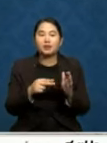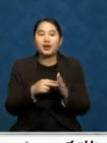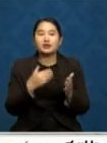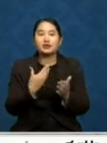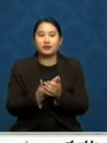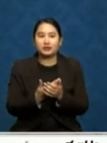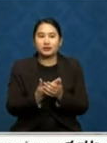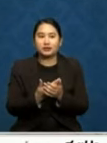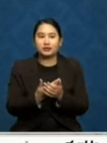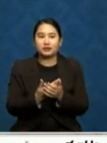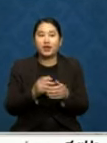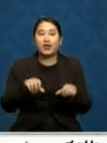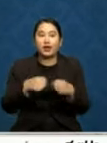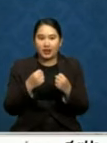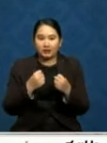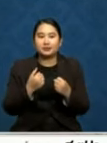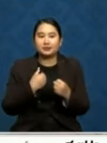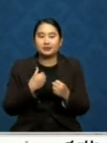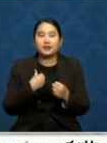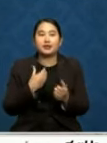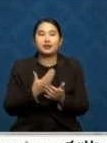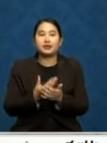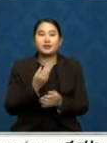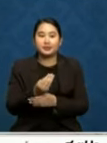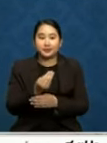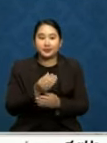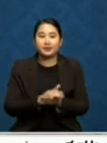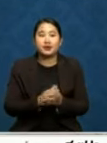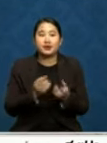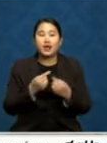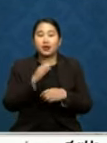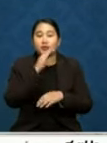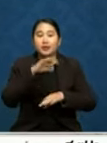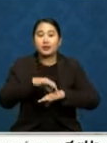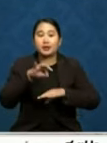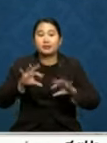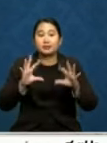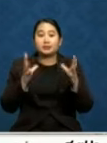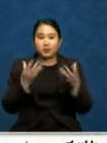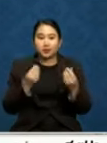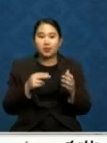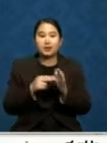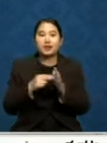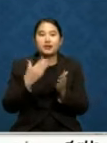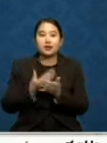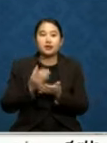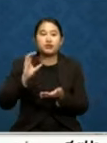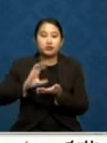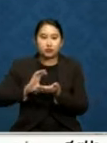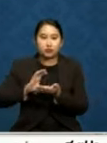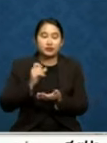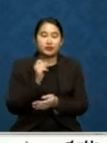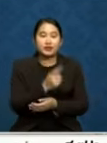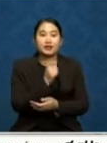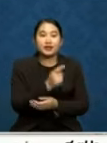ากกองทุนนี้ไปเพราะได้รับเงินเดือนแต่หลังจากพ้นตำแหน่งแล้วเนี่ยนะครับกองทุนก็ยังต้องดำเนินการจ่